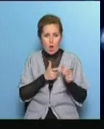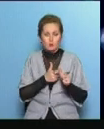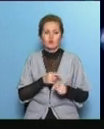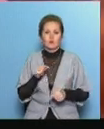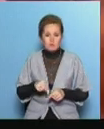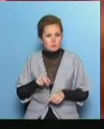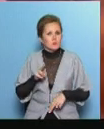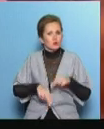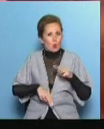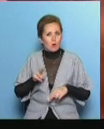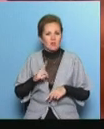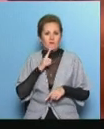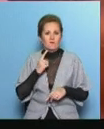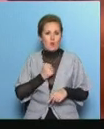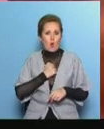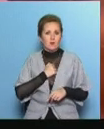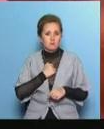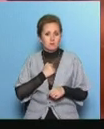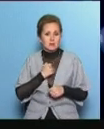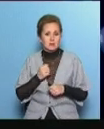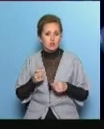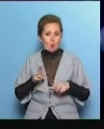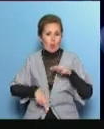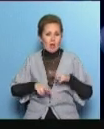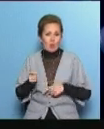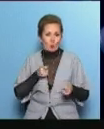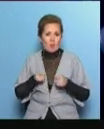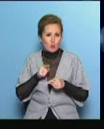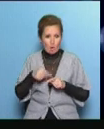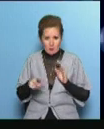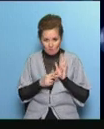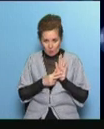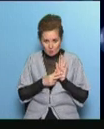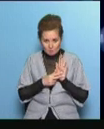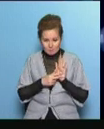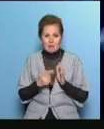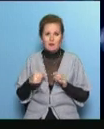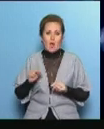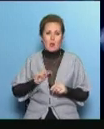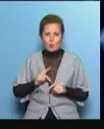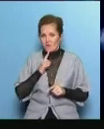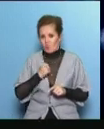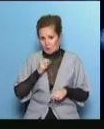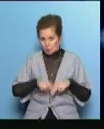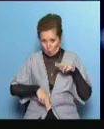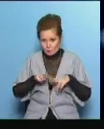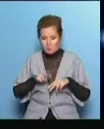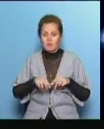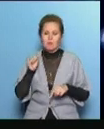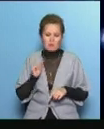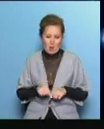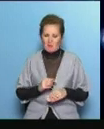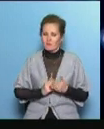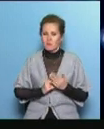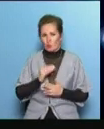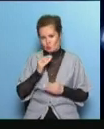строились главным военным строительным управлением номер 8. Там, где работают военные строители, там